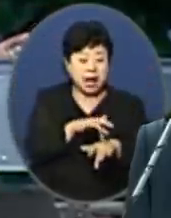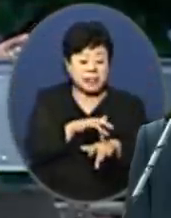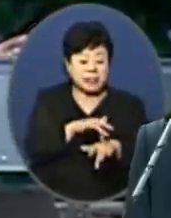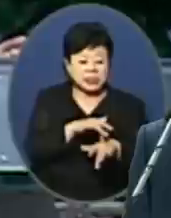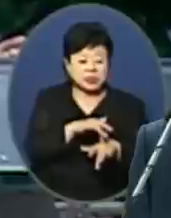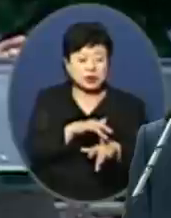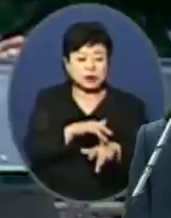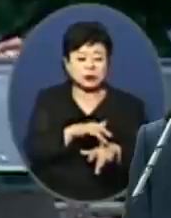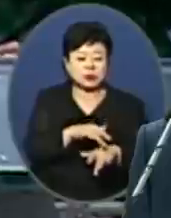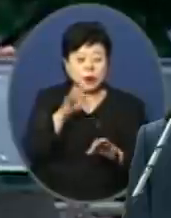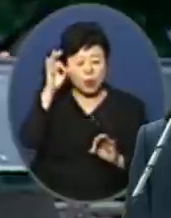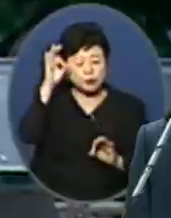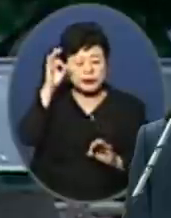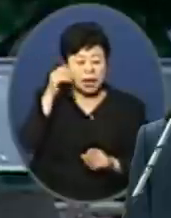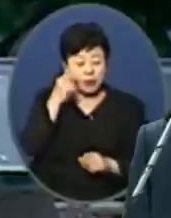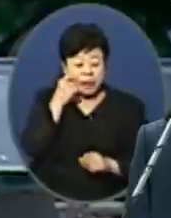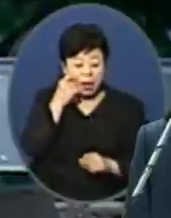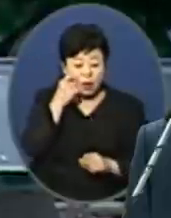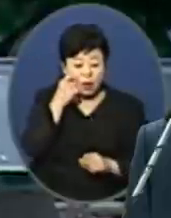마귀도 꿈쩍 못하고